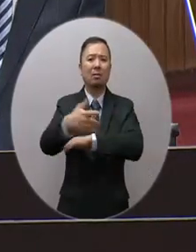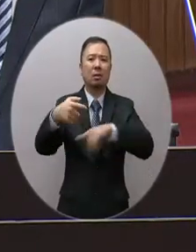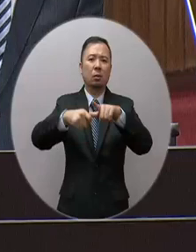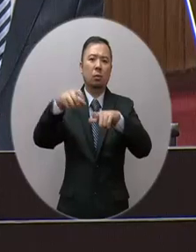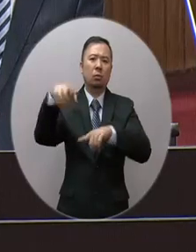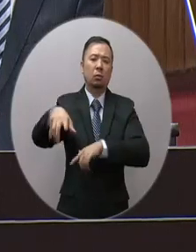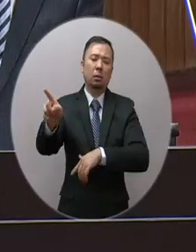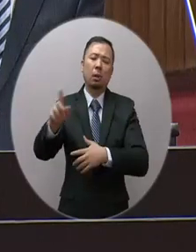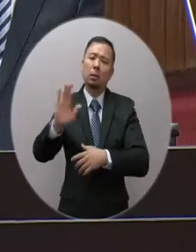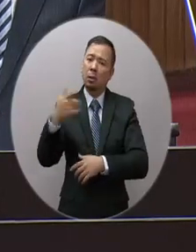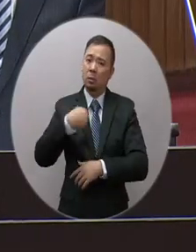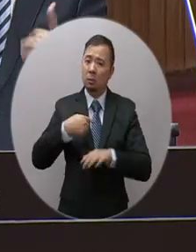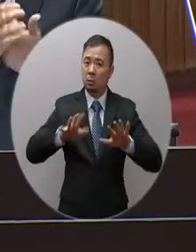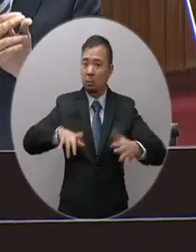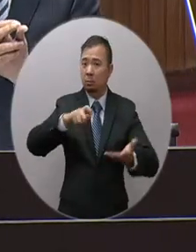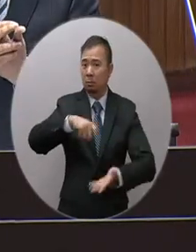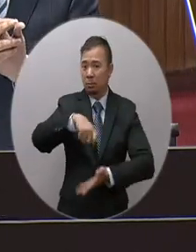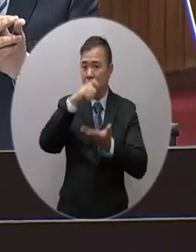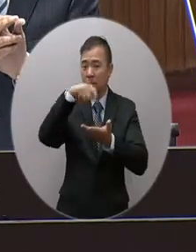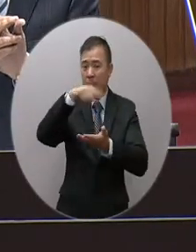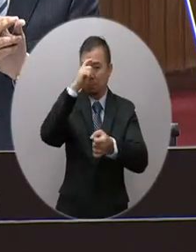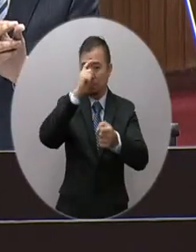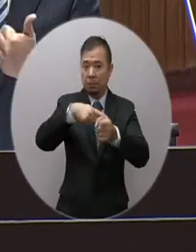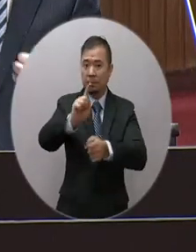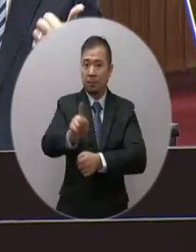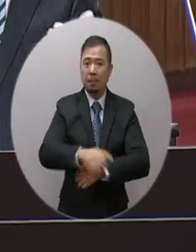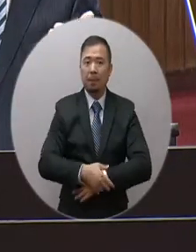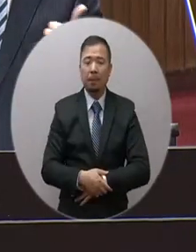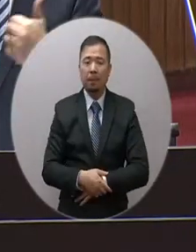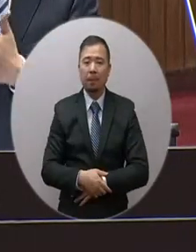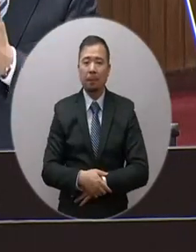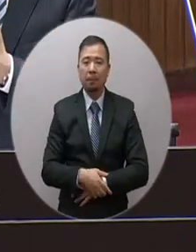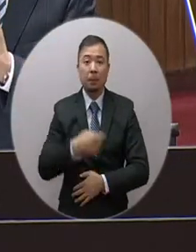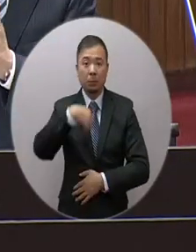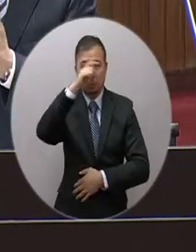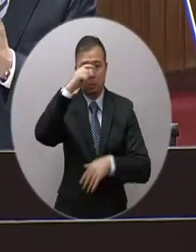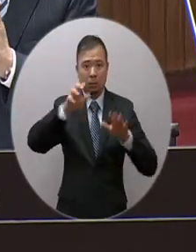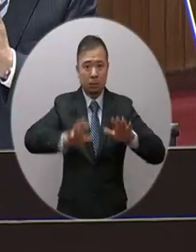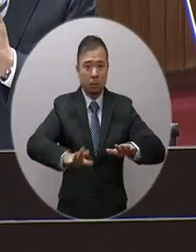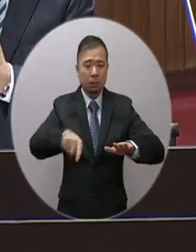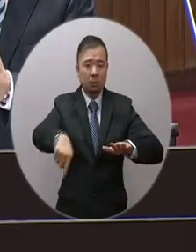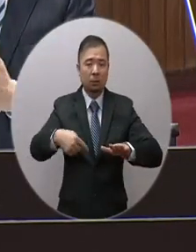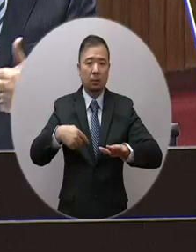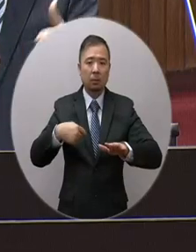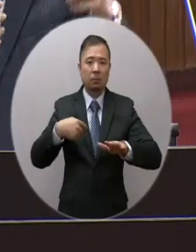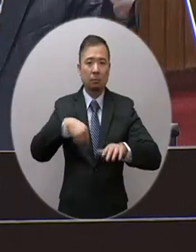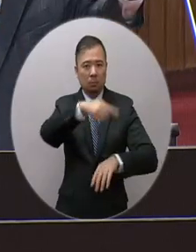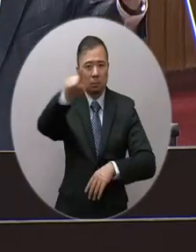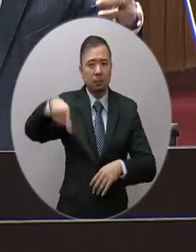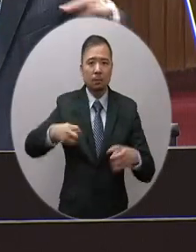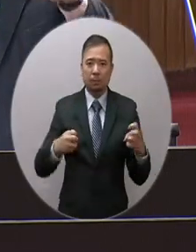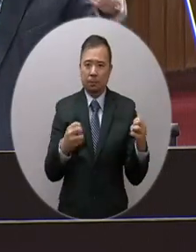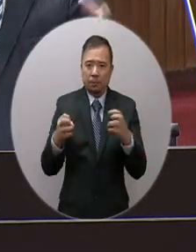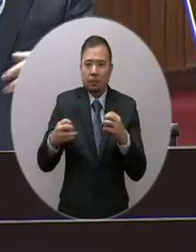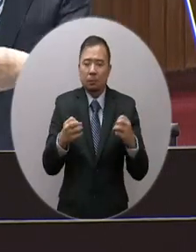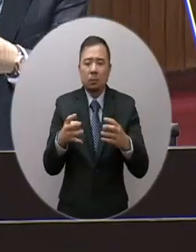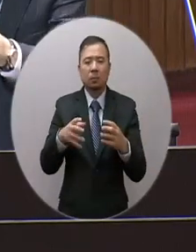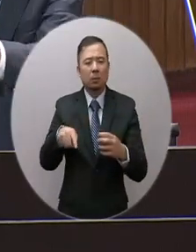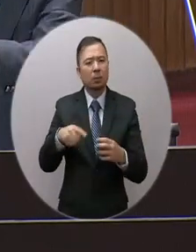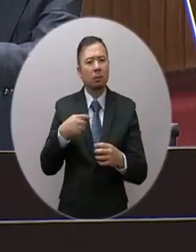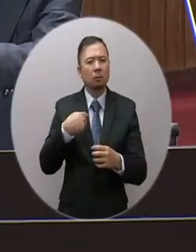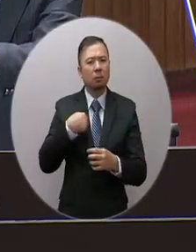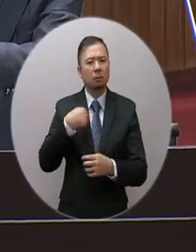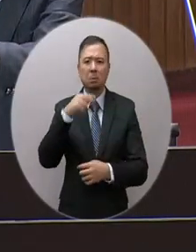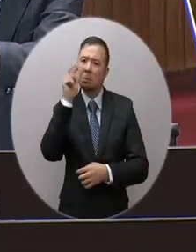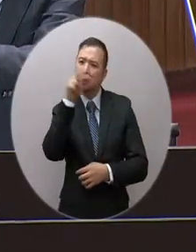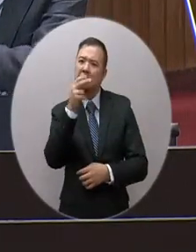要提出这样的事情来看，就是说第一个我期待在这里透过这样的一个看起来是国家上的不